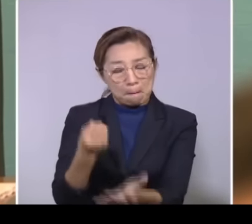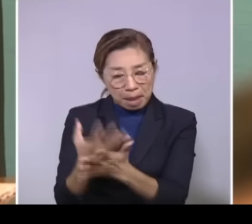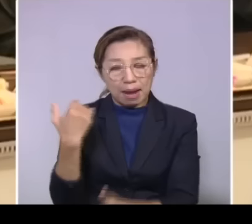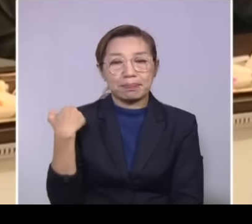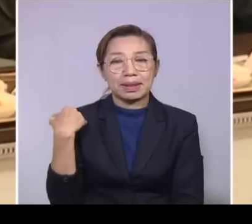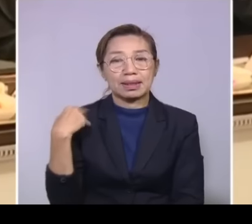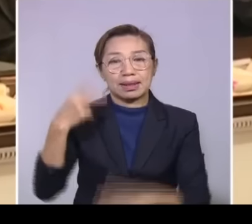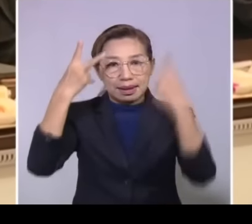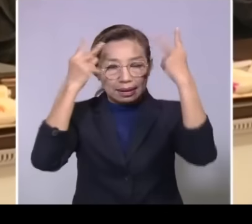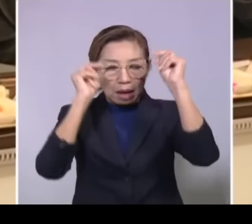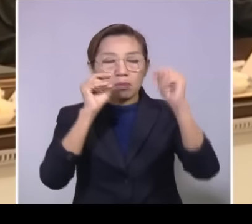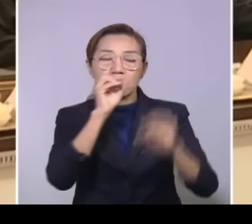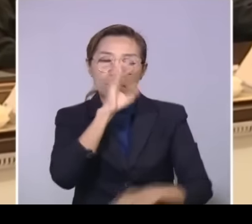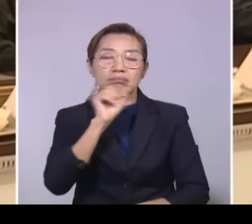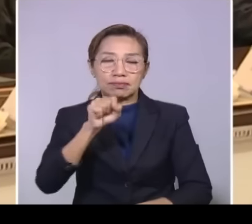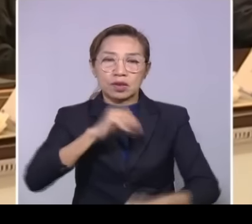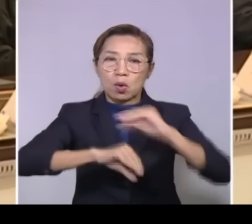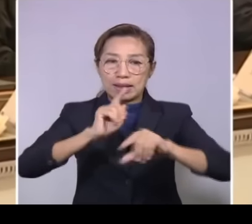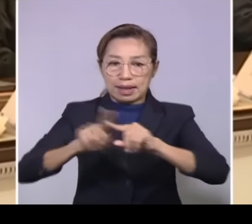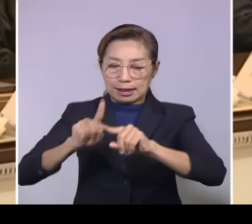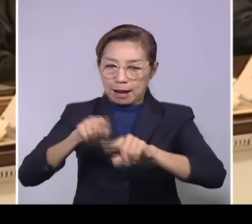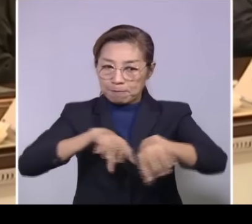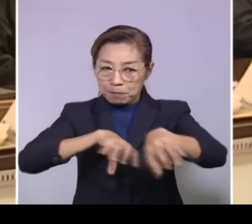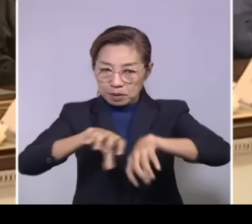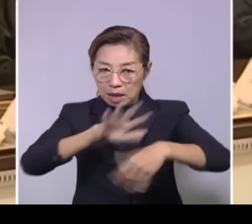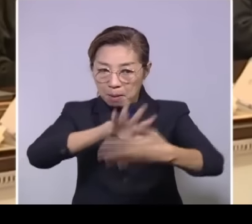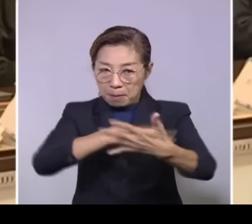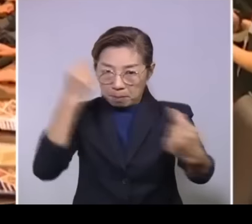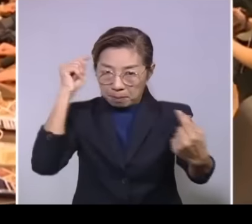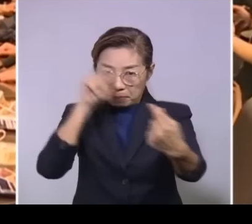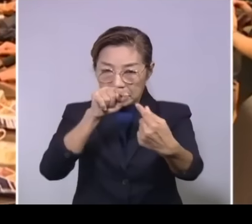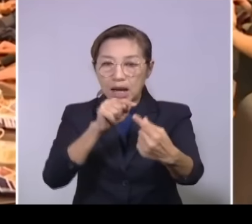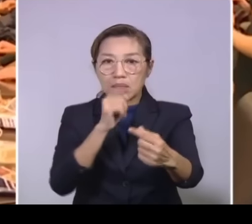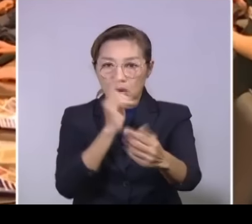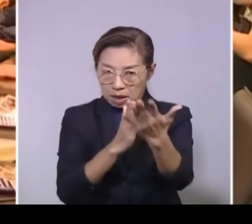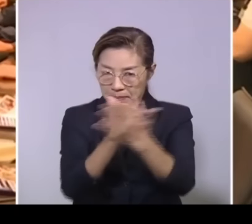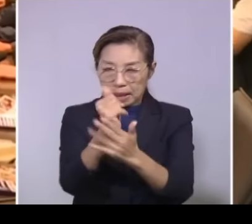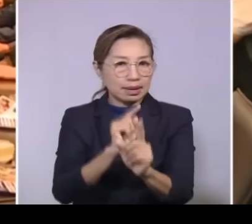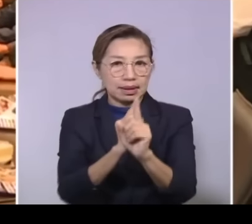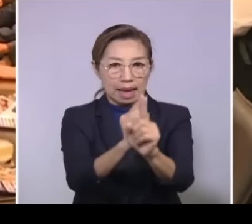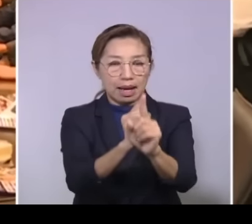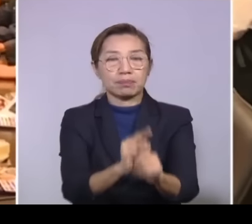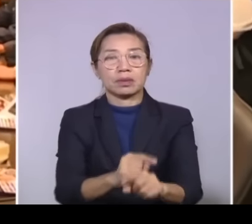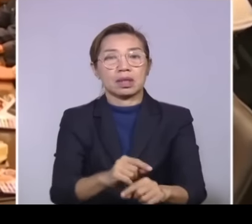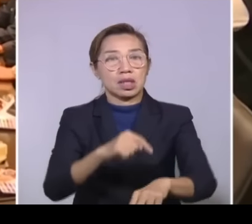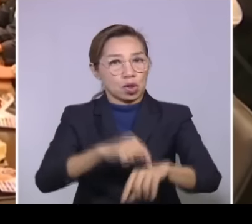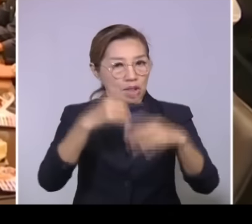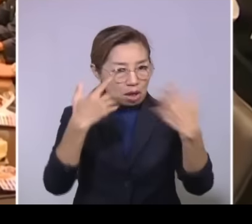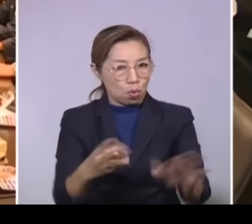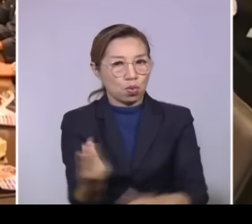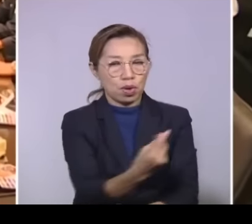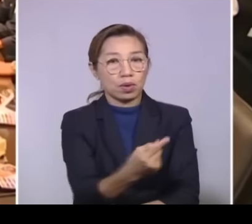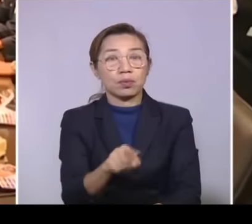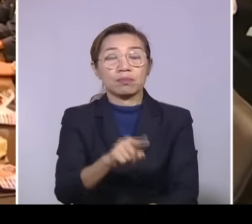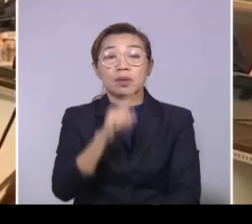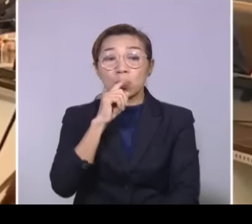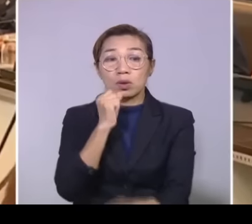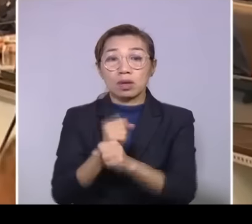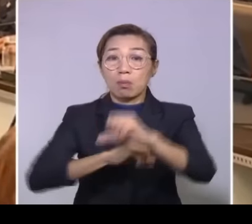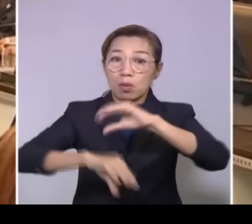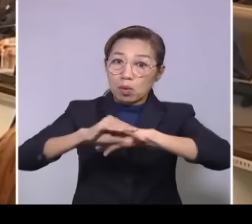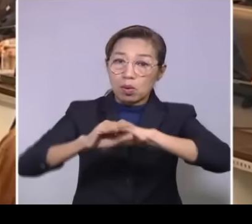รัดในเรื่องของโครงการต่างๆให้แล้วเสร็จตามเป้าหมายที่วางเอาไว้คือถ้าเกิดว่ามันเสร็จแล้วไม่ว่าจะเป็นทั้งคนไทยซึ่งเป็นนักท่องเที่ยวรวมถึงต่าง